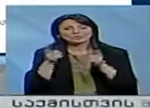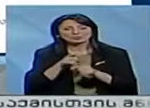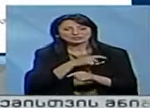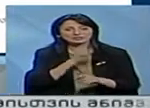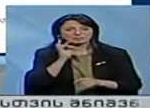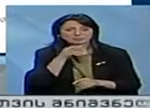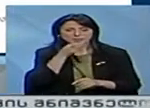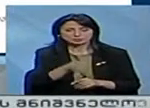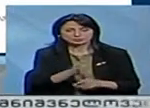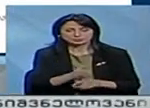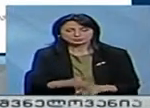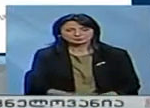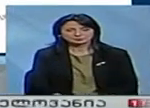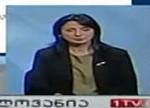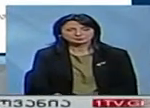წევრები ეხმაურებიან.